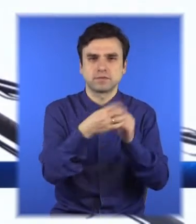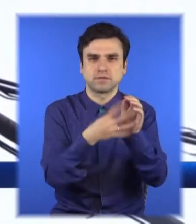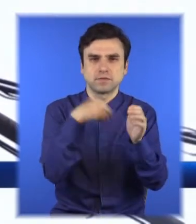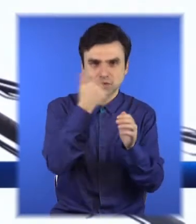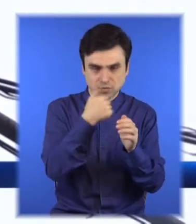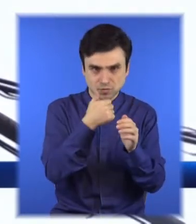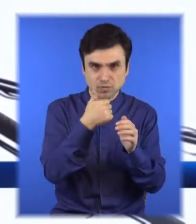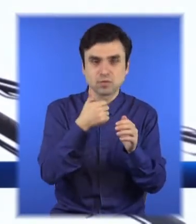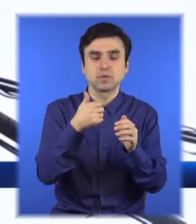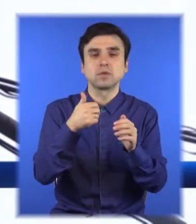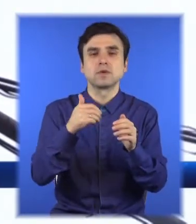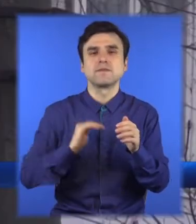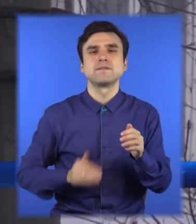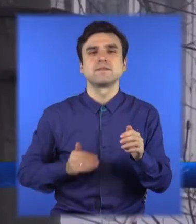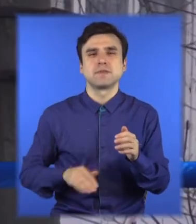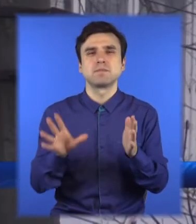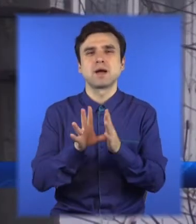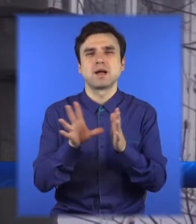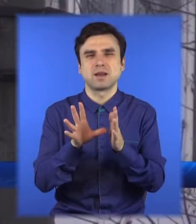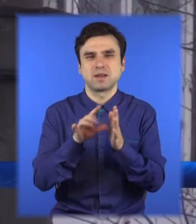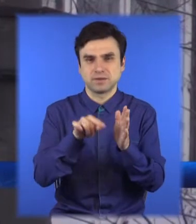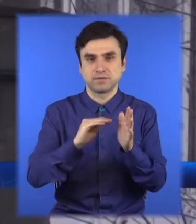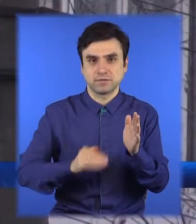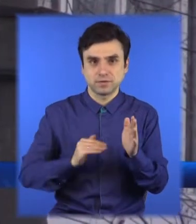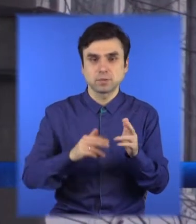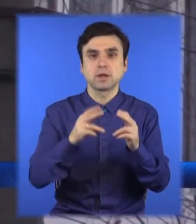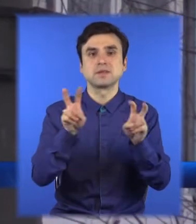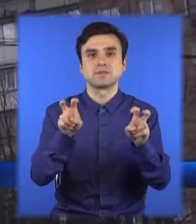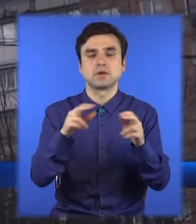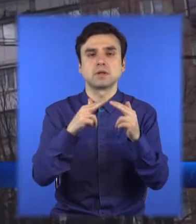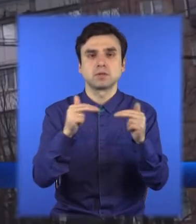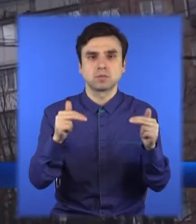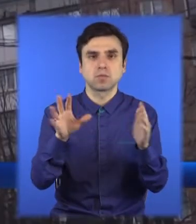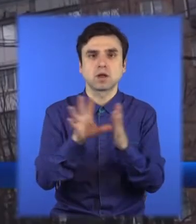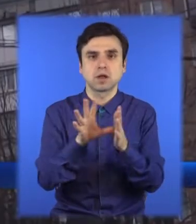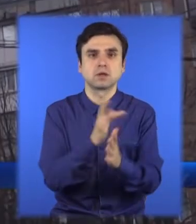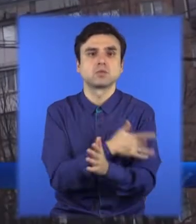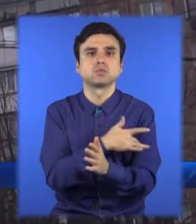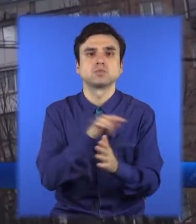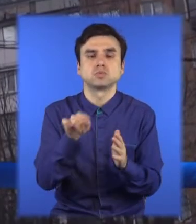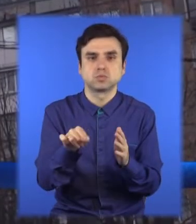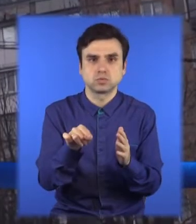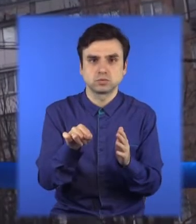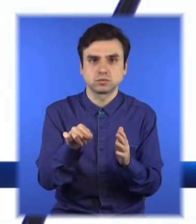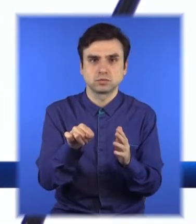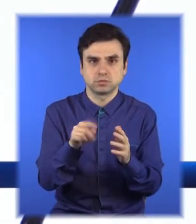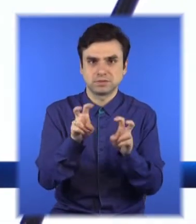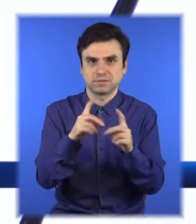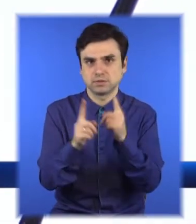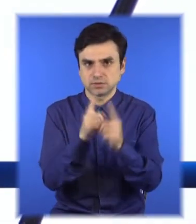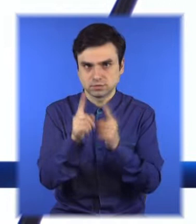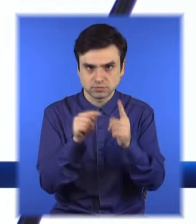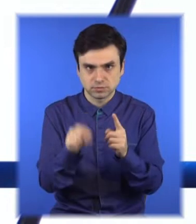ним стала компанія «Дніпропетровські енергетичні послуги». Пересічному користувачеві нововведення нічим не загрожують, адже всі